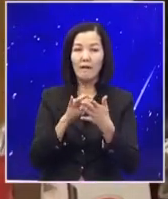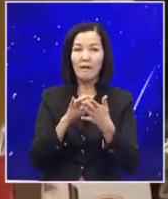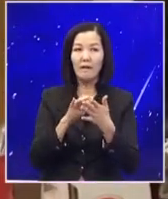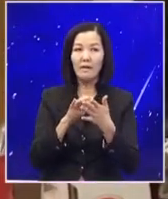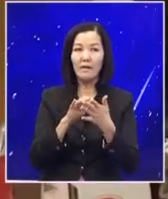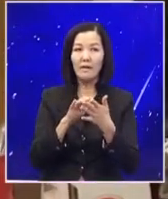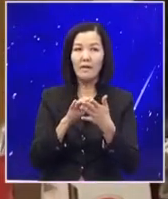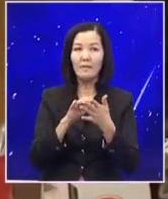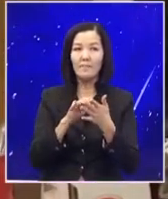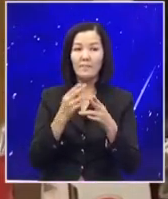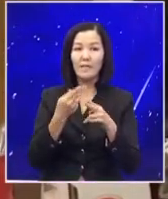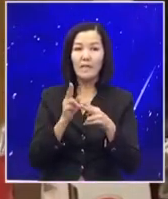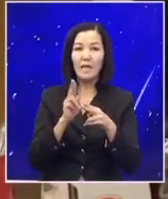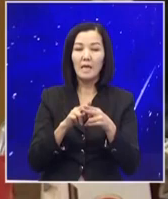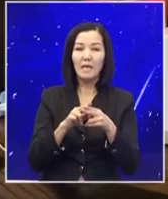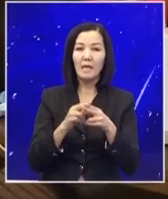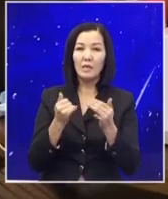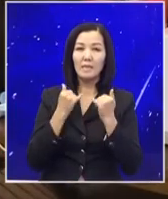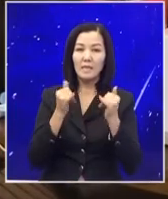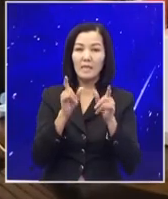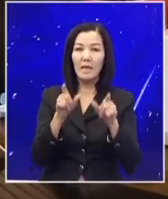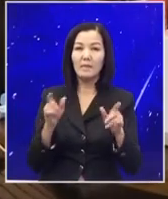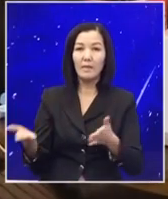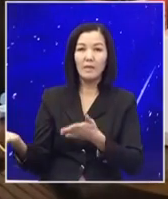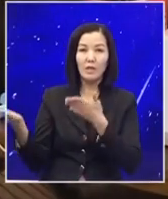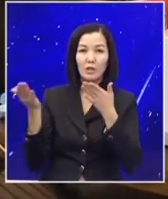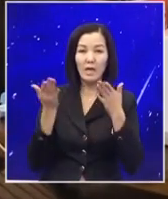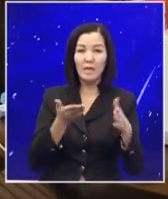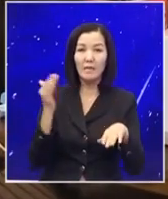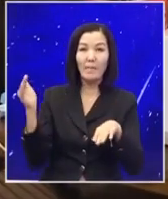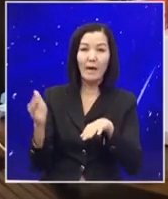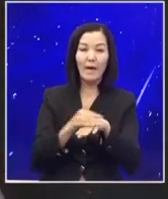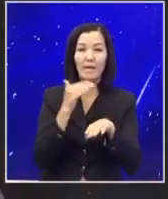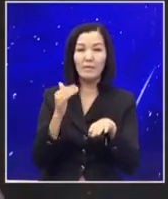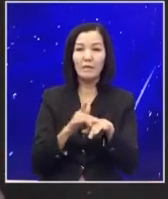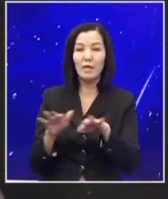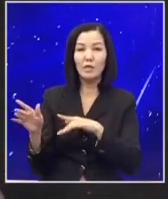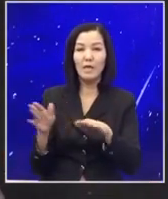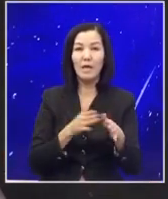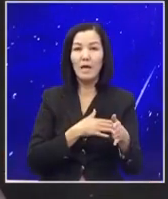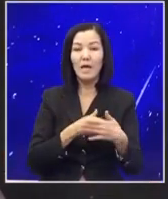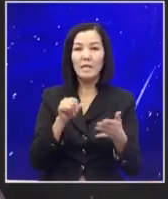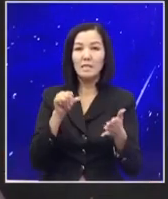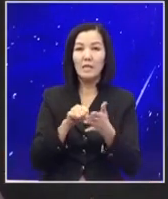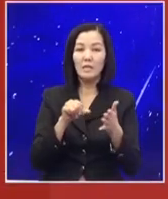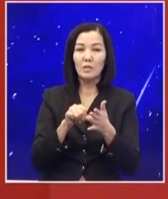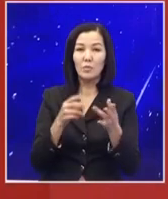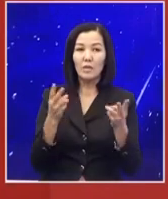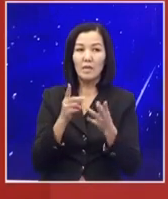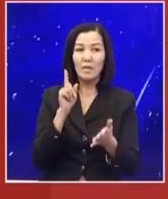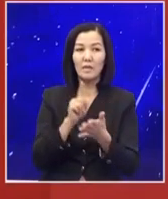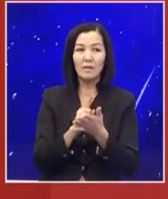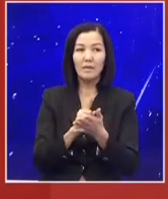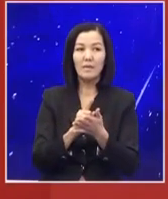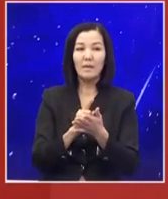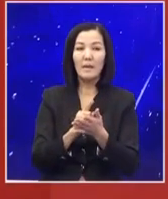тұлғаларды шақырған, бастамаға қолдау білдіріп, өзгелерді де жақсылық жасауға шақыруды көздедік дейді ұйымдастырушылар. Балалар біздің болашағымыз емес